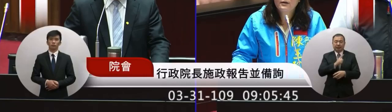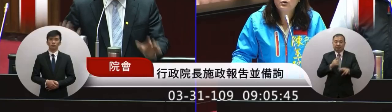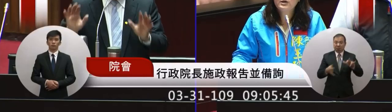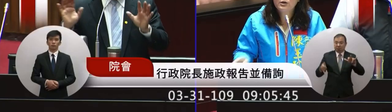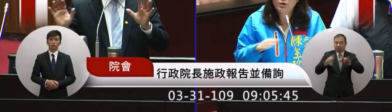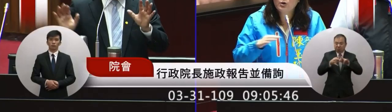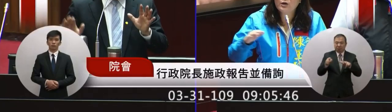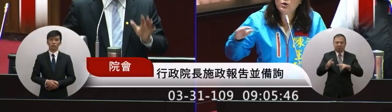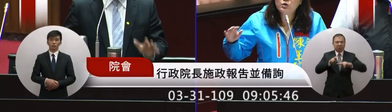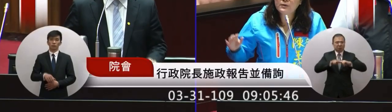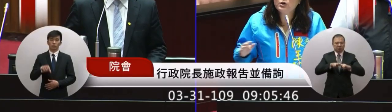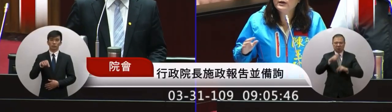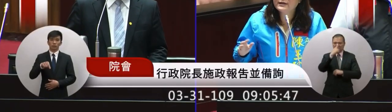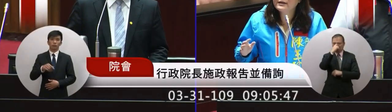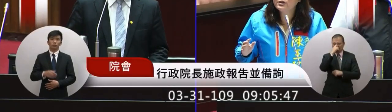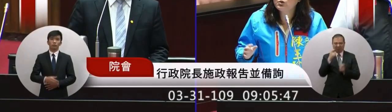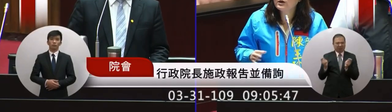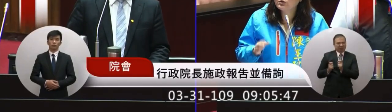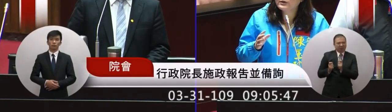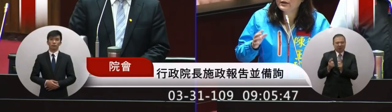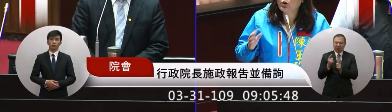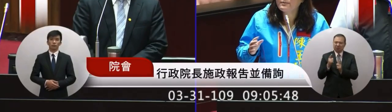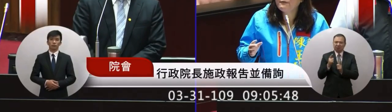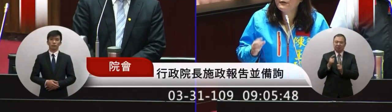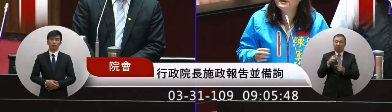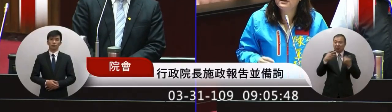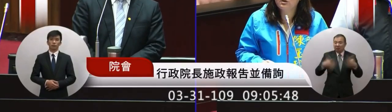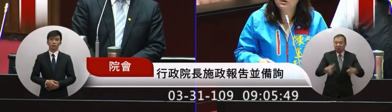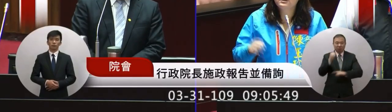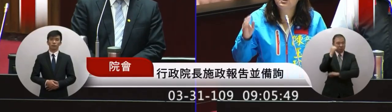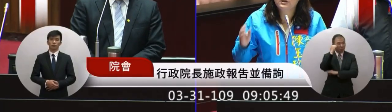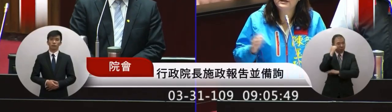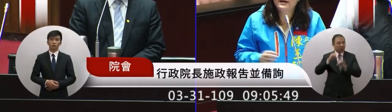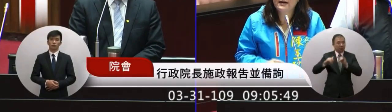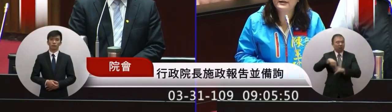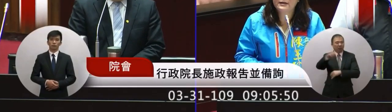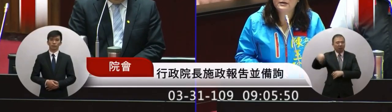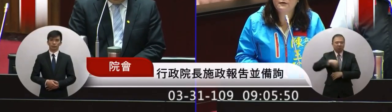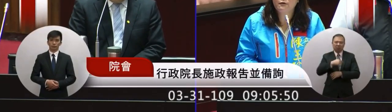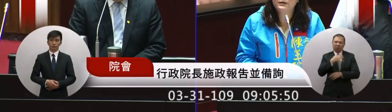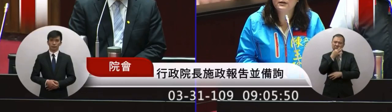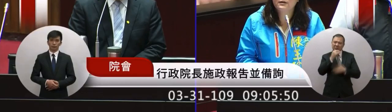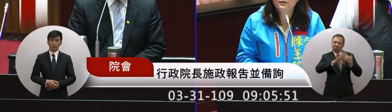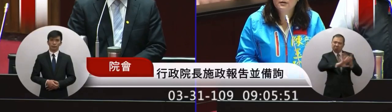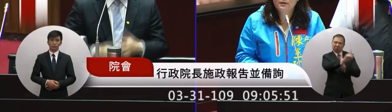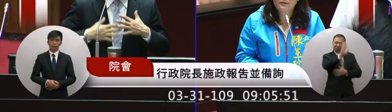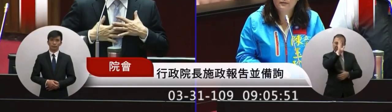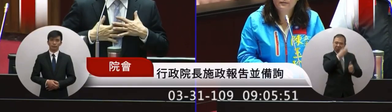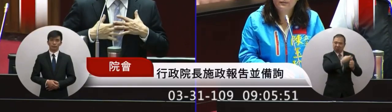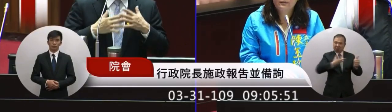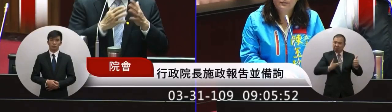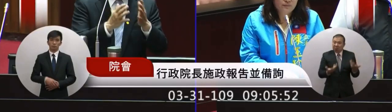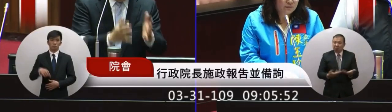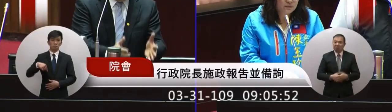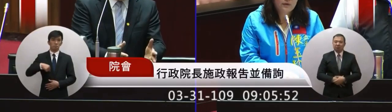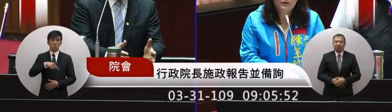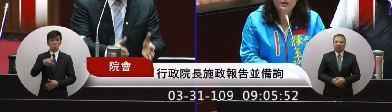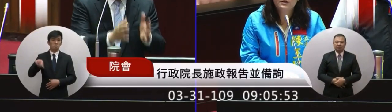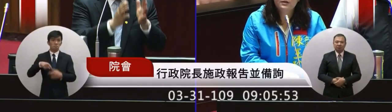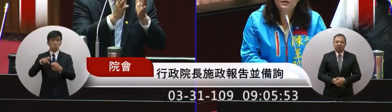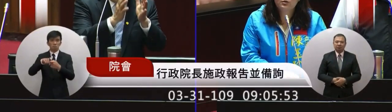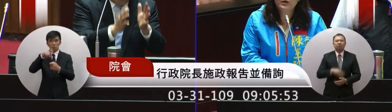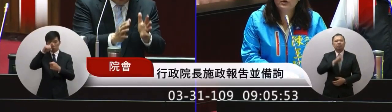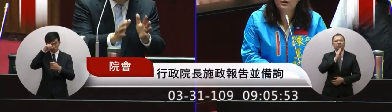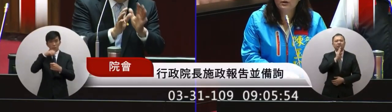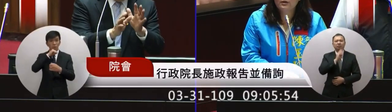呐、 啊。 所以有很多居民就会担心说，坐在同一班飞机里头，是不是有其他感染的这个风险？ 我们都是保护国人同